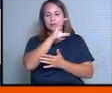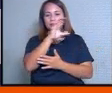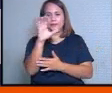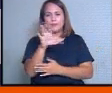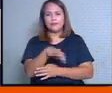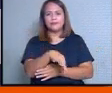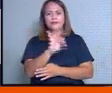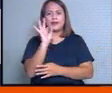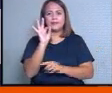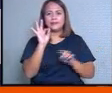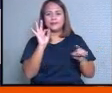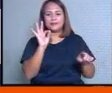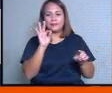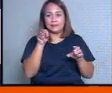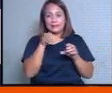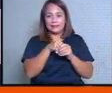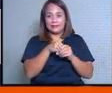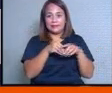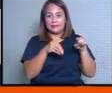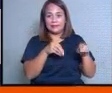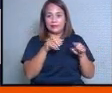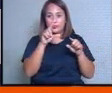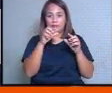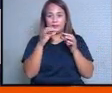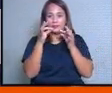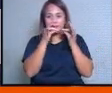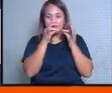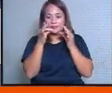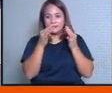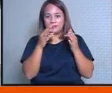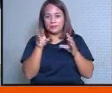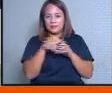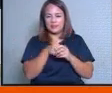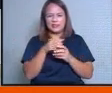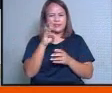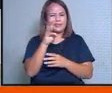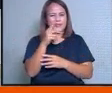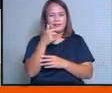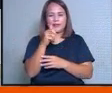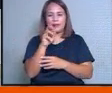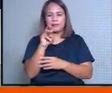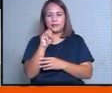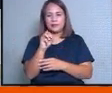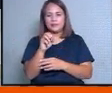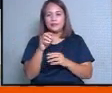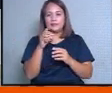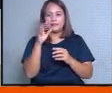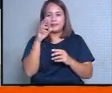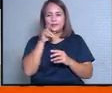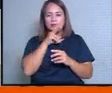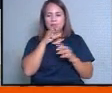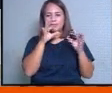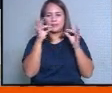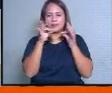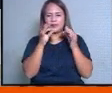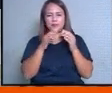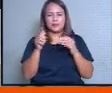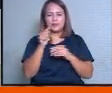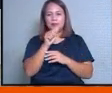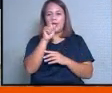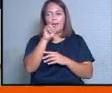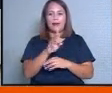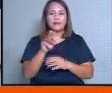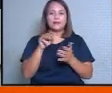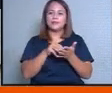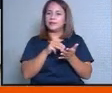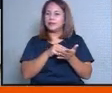ang nakatago ang 12 pakete ng shabu. Umabot sa 60 gramo ang hinihinalang droga na humigit kumulang kalahating milyong